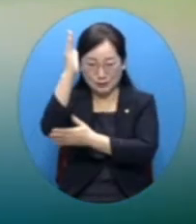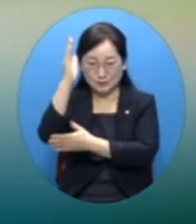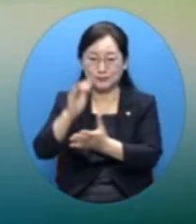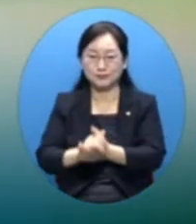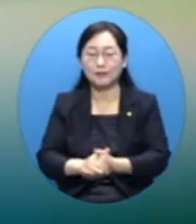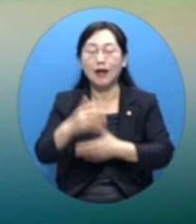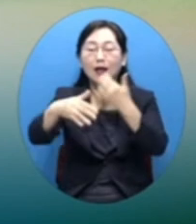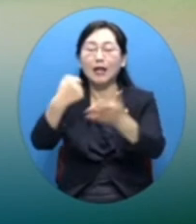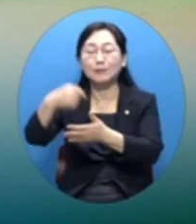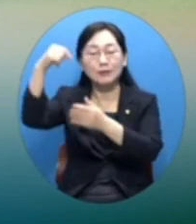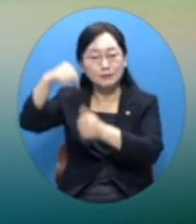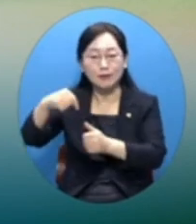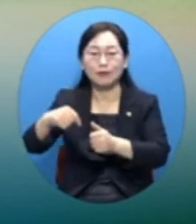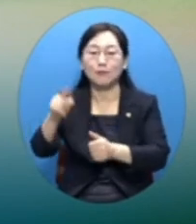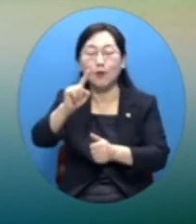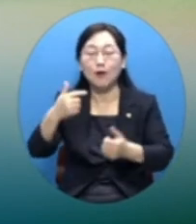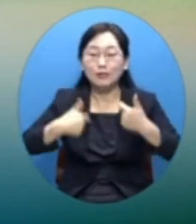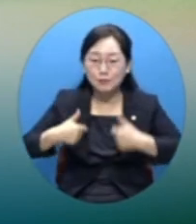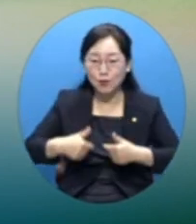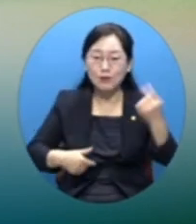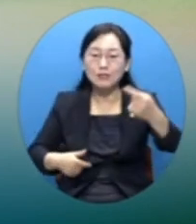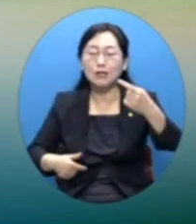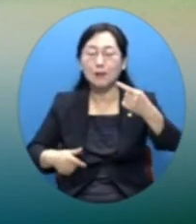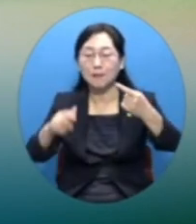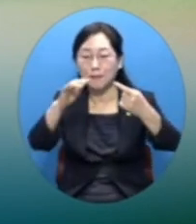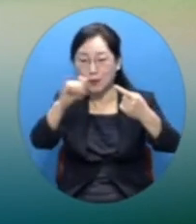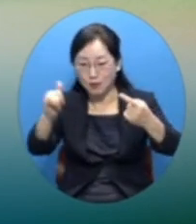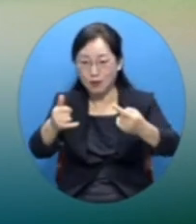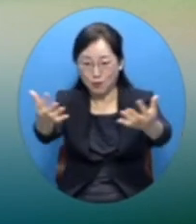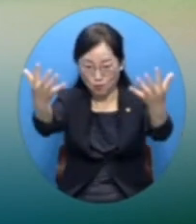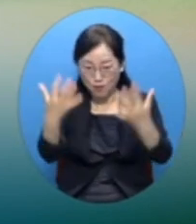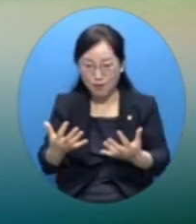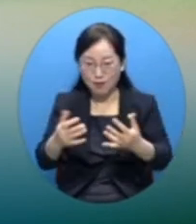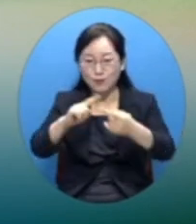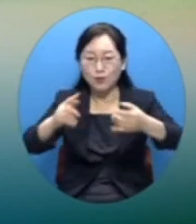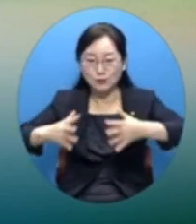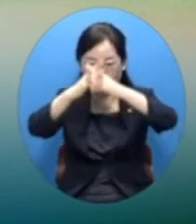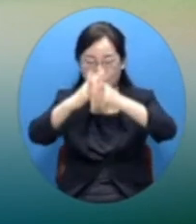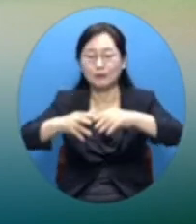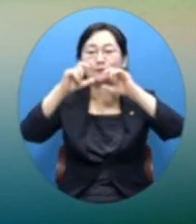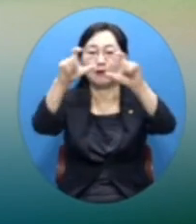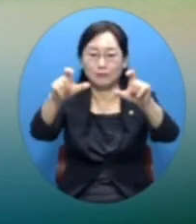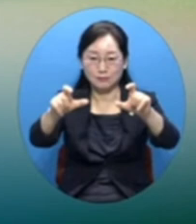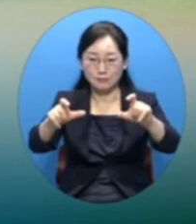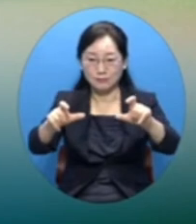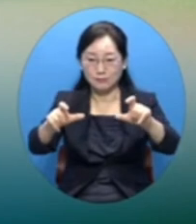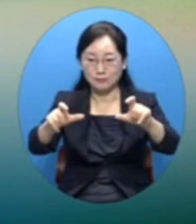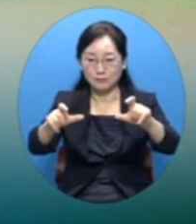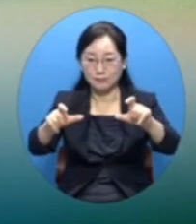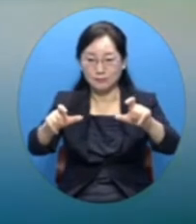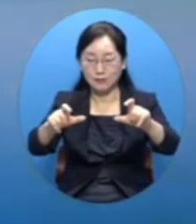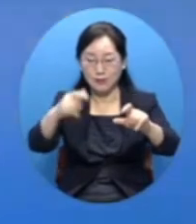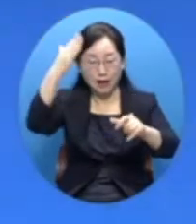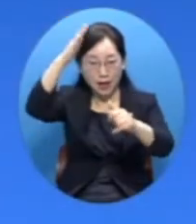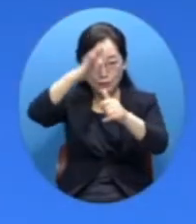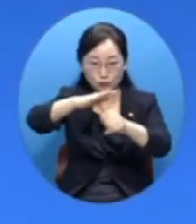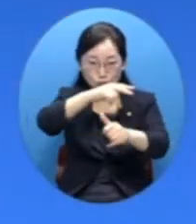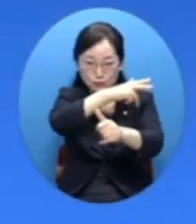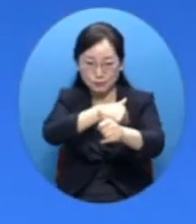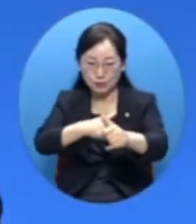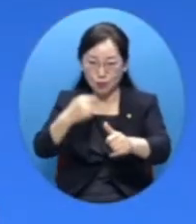건축하라고 말씀하십니다 우리는 1천명을 수영하는 교회를 지을 것입니다 아 그랬더니 그 안수이 세게